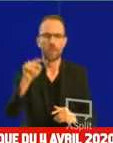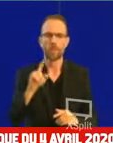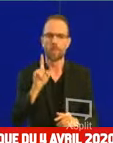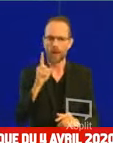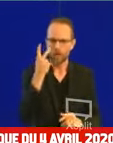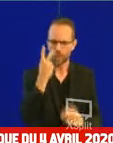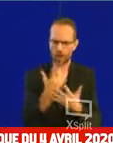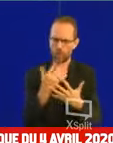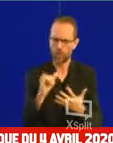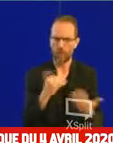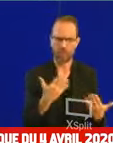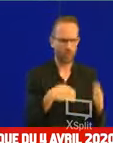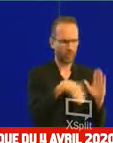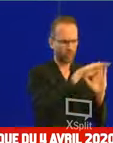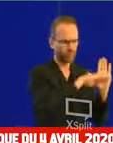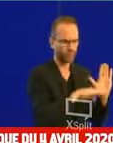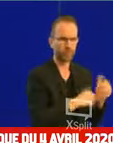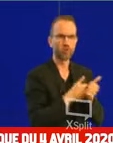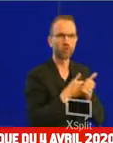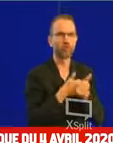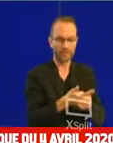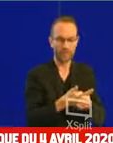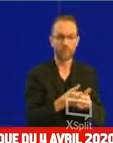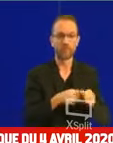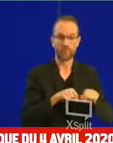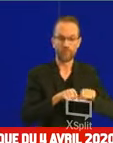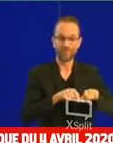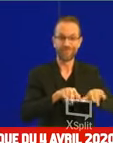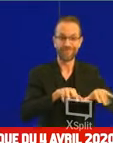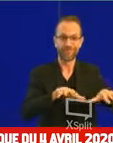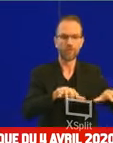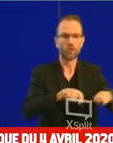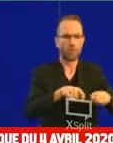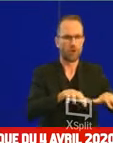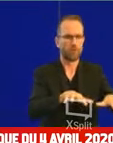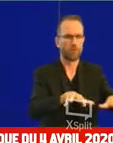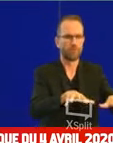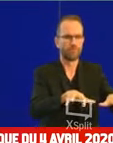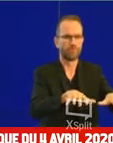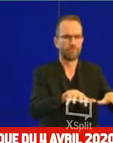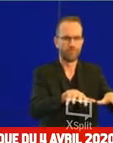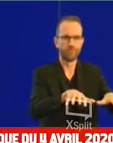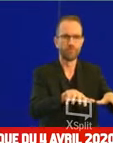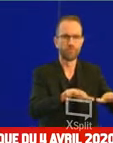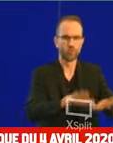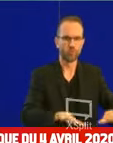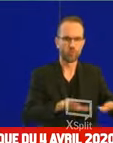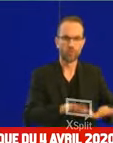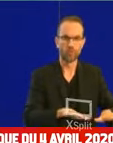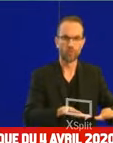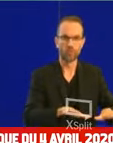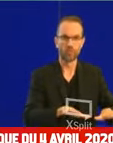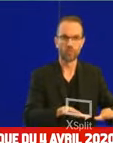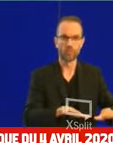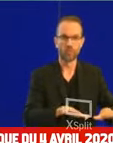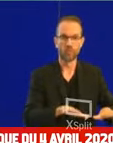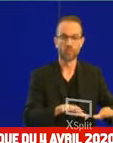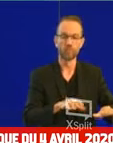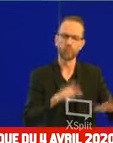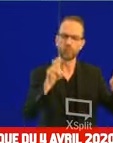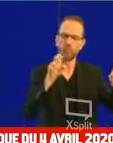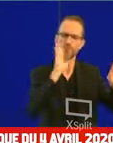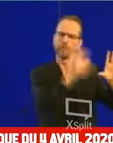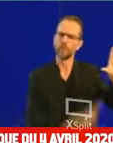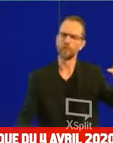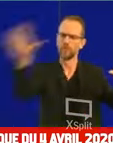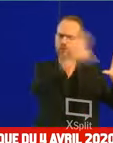ralentir la circulation du virus dans notre pays se sont appliqués à l'ensemble des provinces et